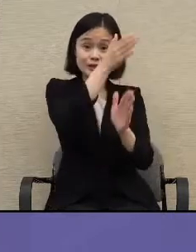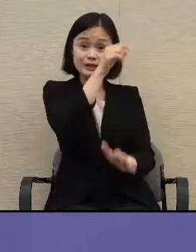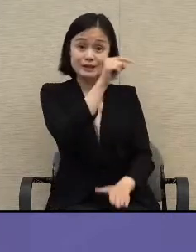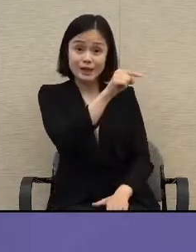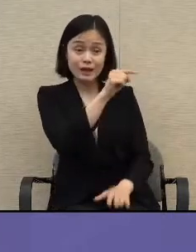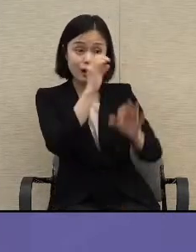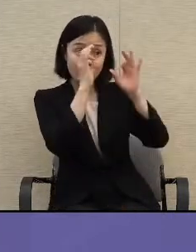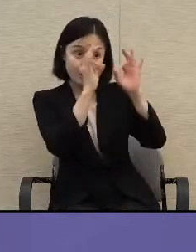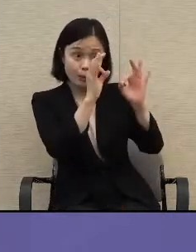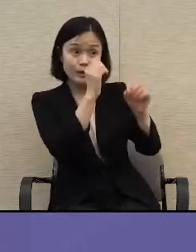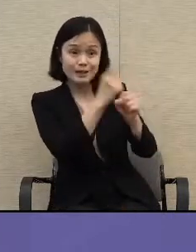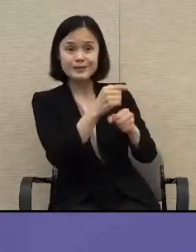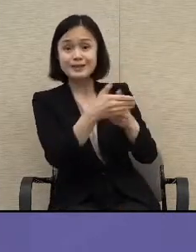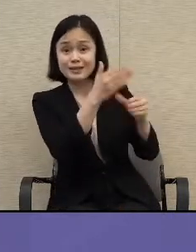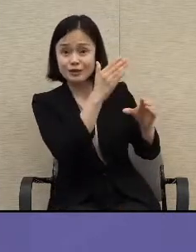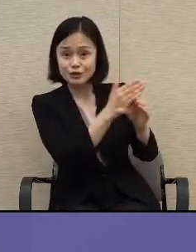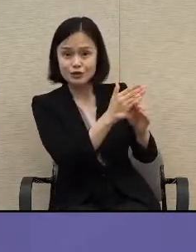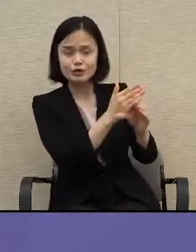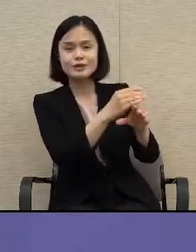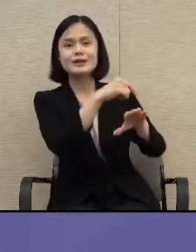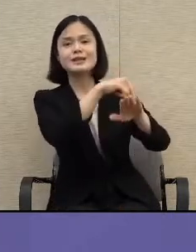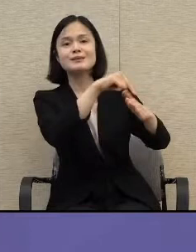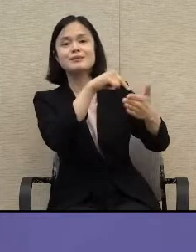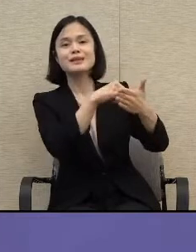것처럼 심리지원센터와 같은